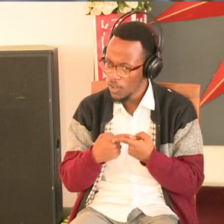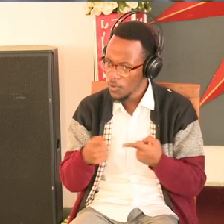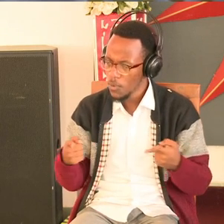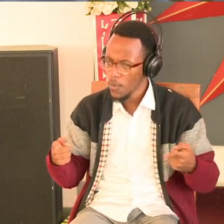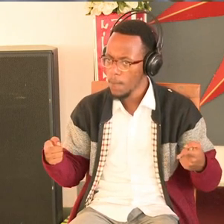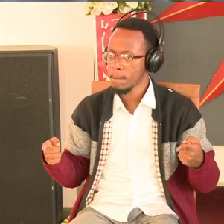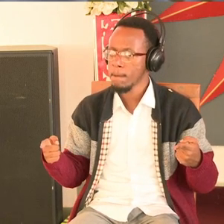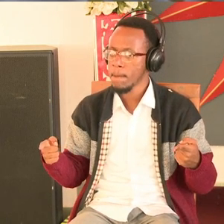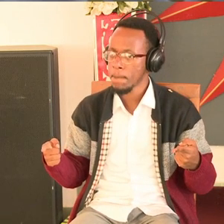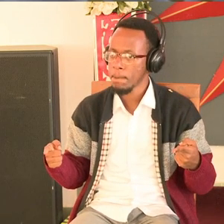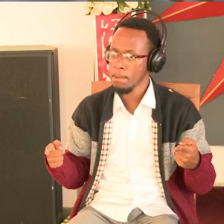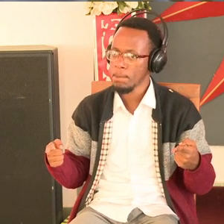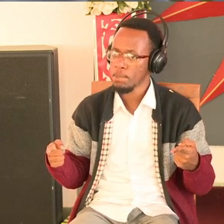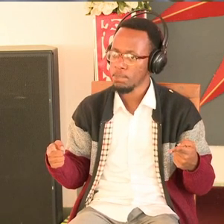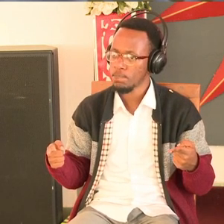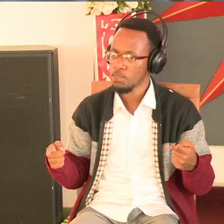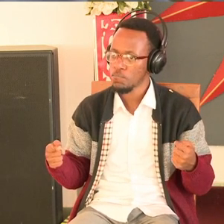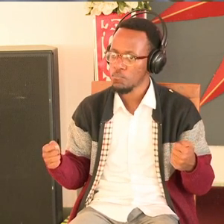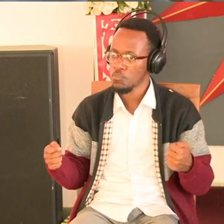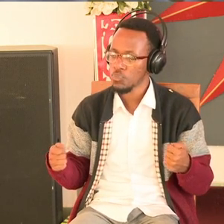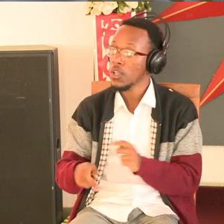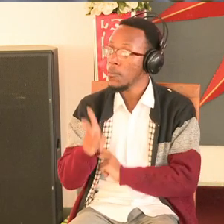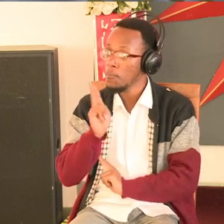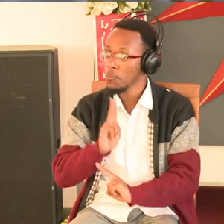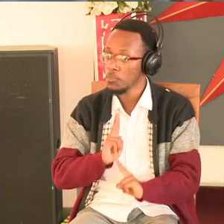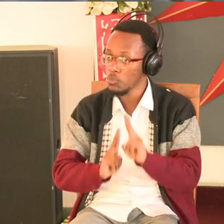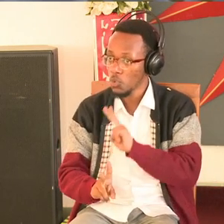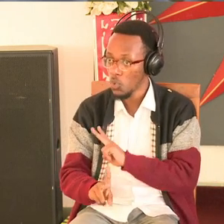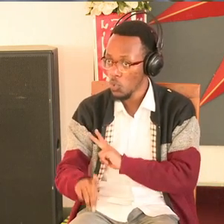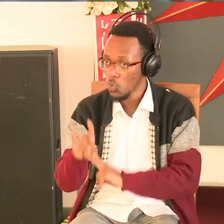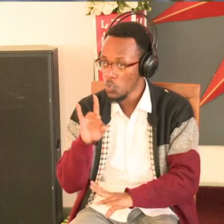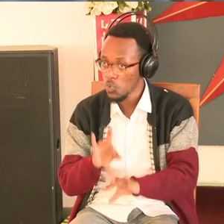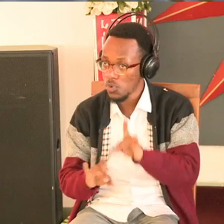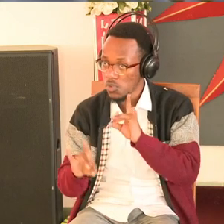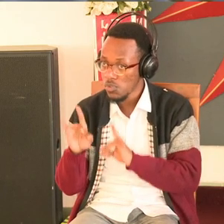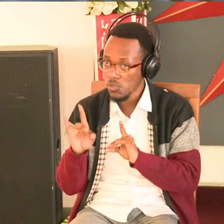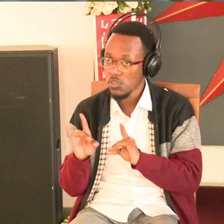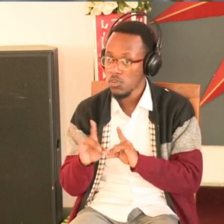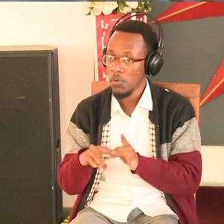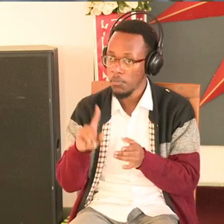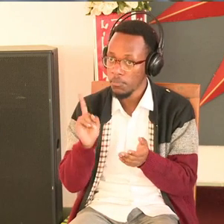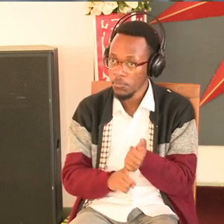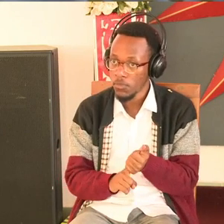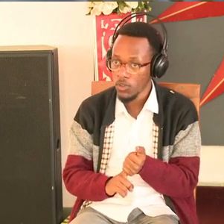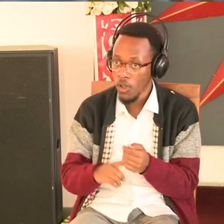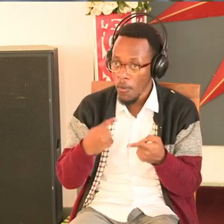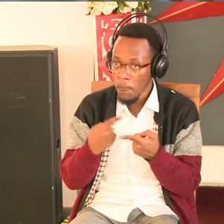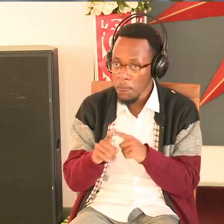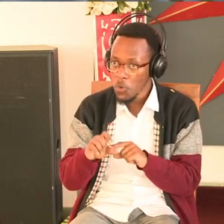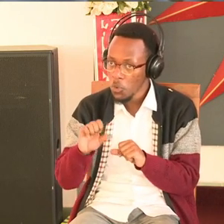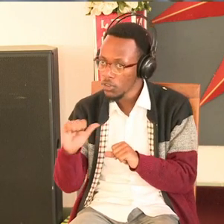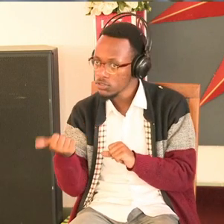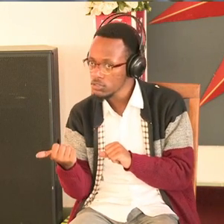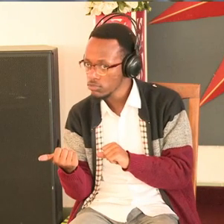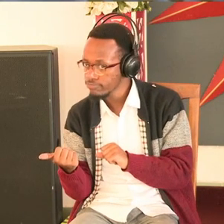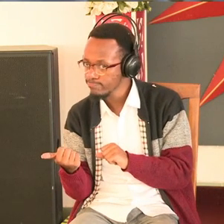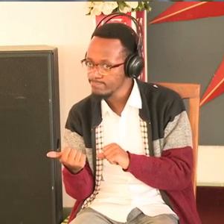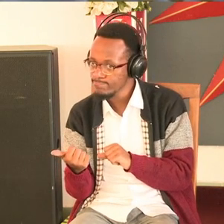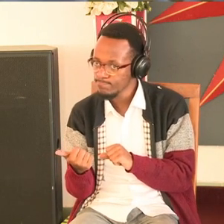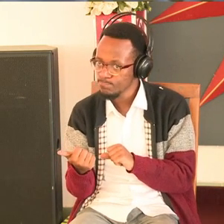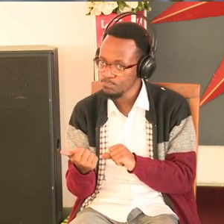ahubwo abatoranijwe nibo bakibonye, mu gihe